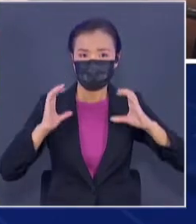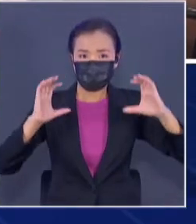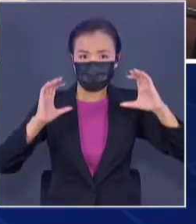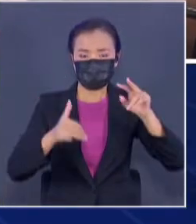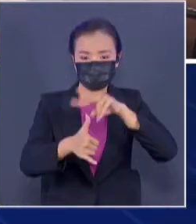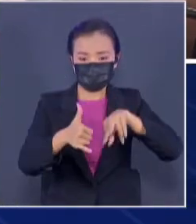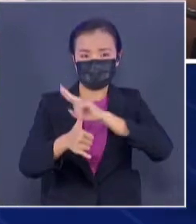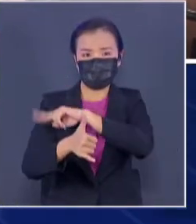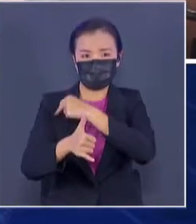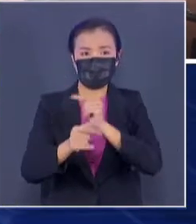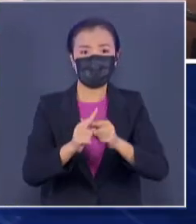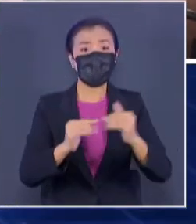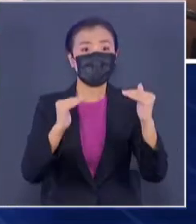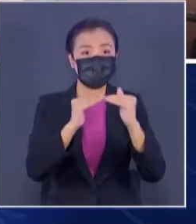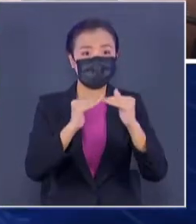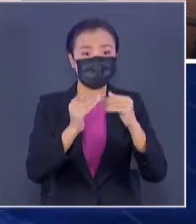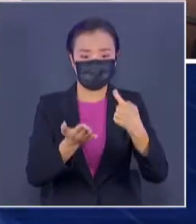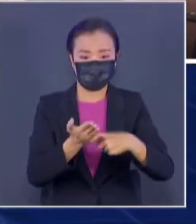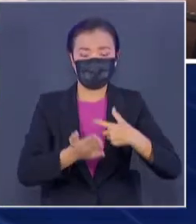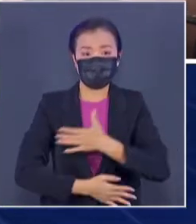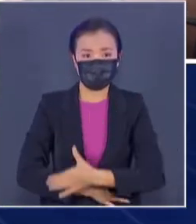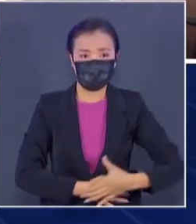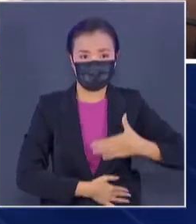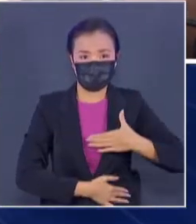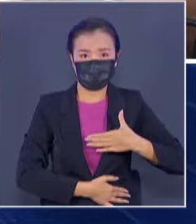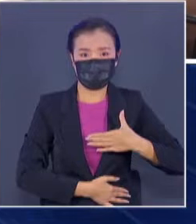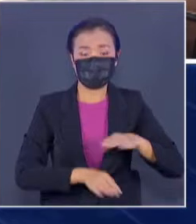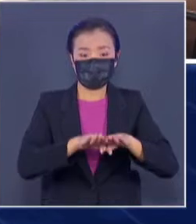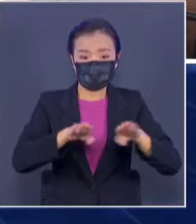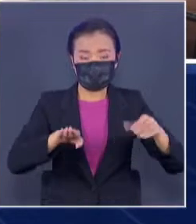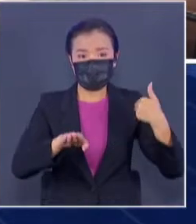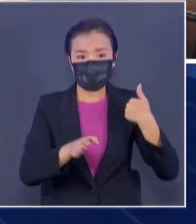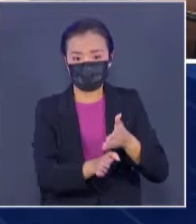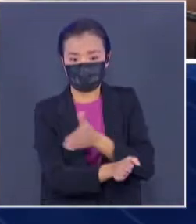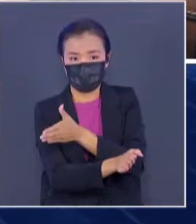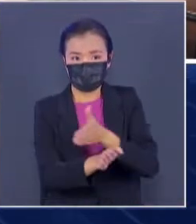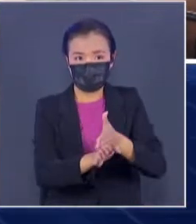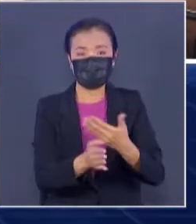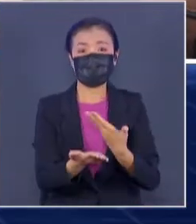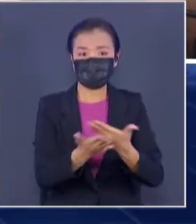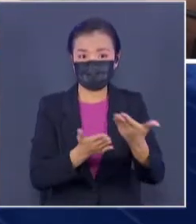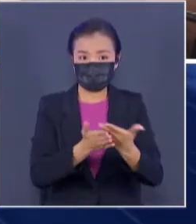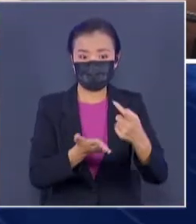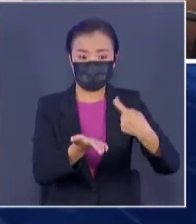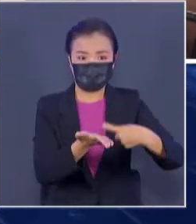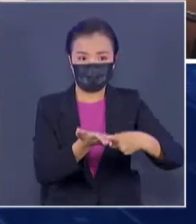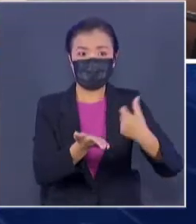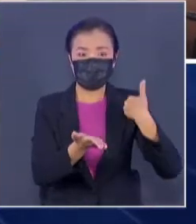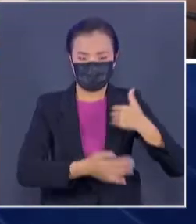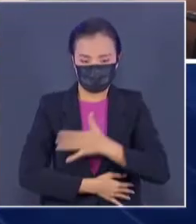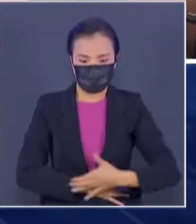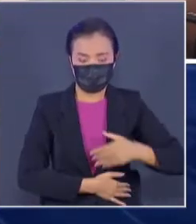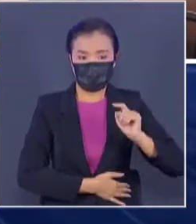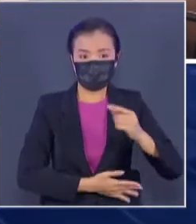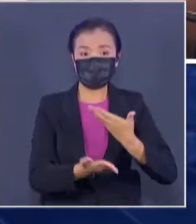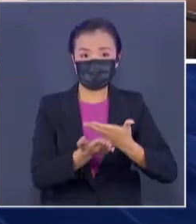การรักษาก็เป็นไปตามสิทธิประกันสุขภาพที่เป็นเงื่อนไขว่าก่อนจะเดินทางเข้ามาเขาต้องซื้อนะครับเขาต้องซื้อประกันสุขภาพตรงนี้เข้